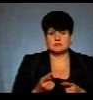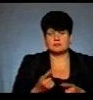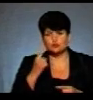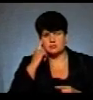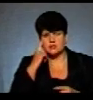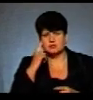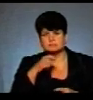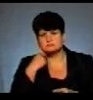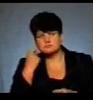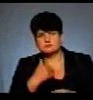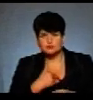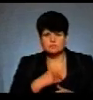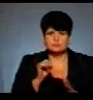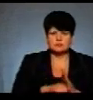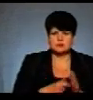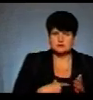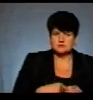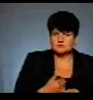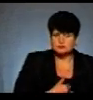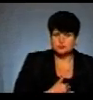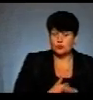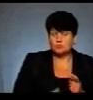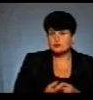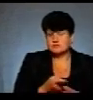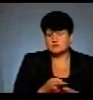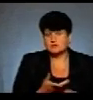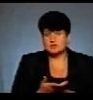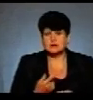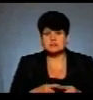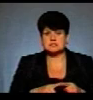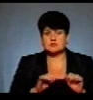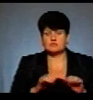думки. Тобто це коли людина реально себе вже може вважати,